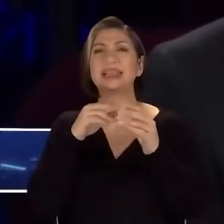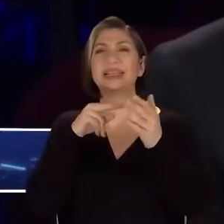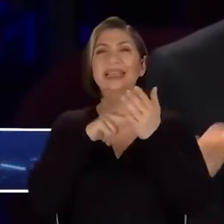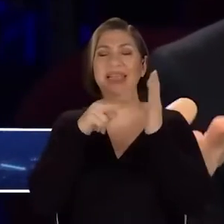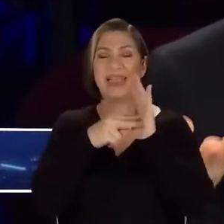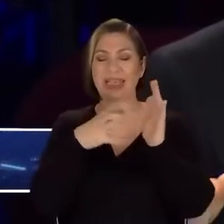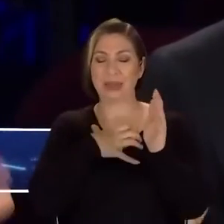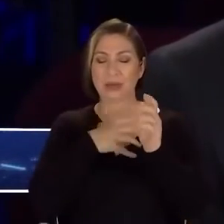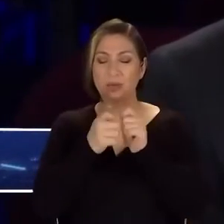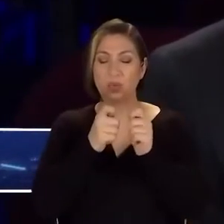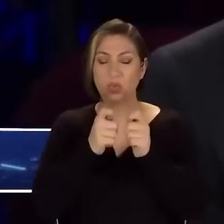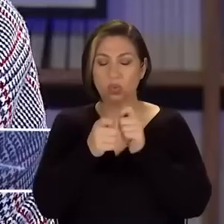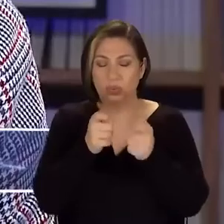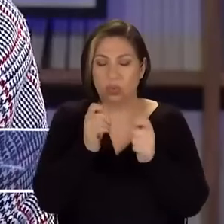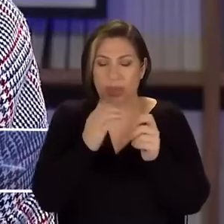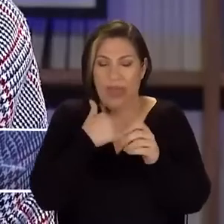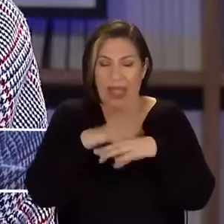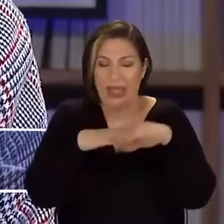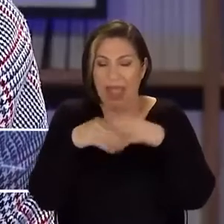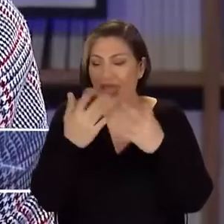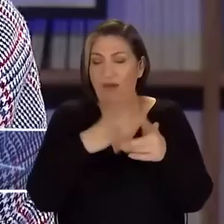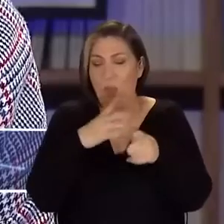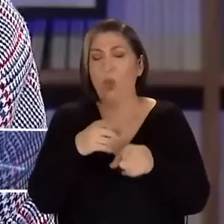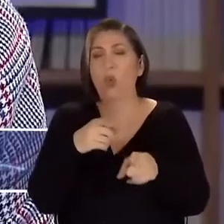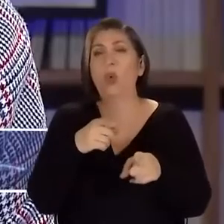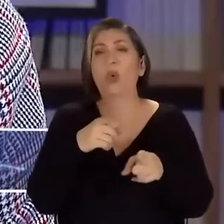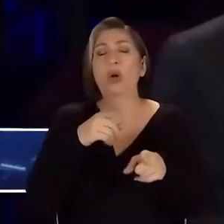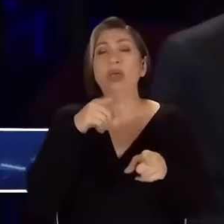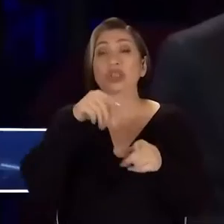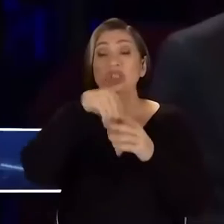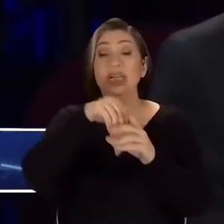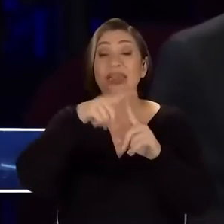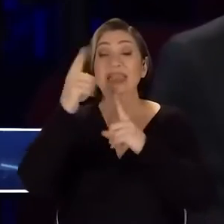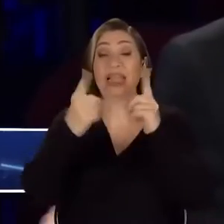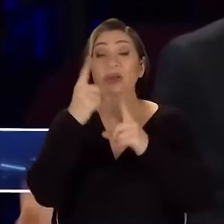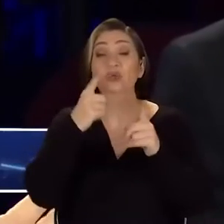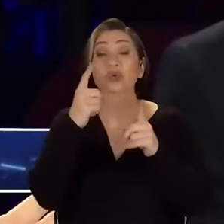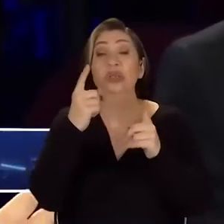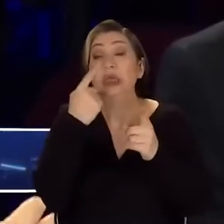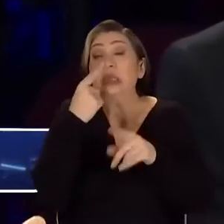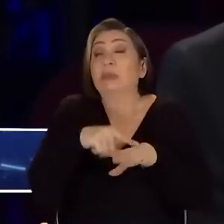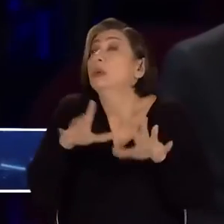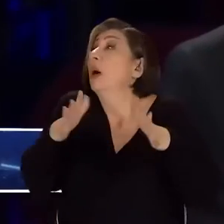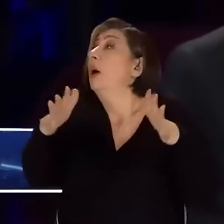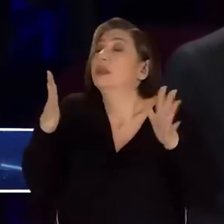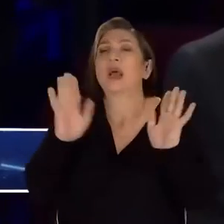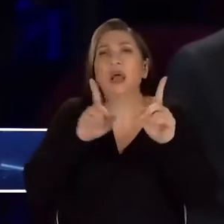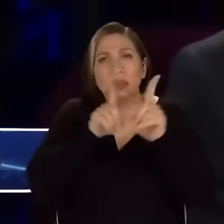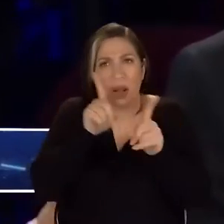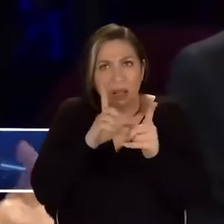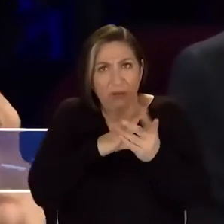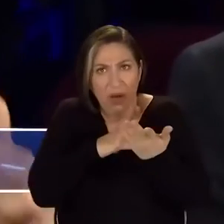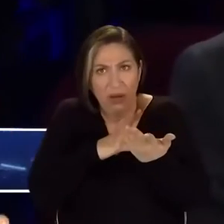dokümanı. Kullanma dokümanı diye. Zaten içindeki teknoloji de öyle inanılmaz şeyler falan değil. İnternet zaten var olan bir